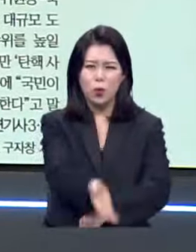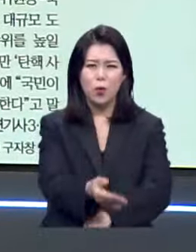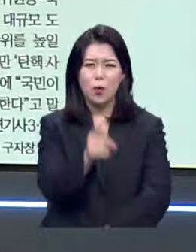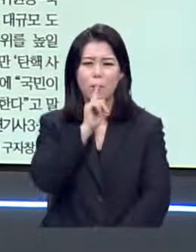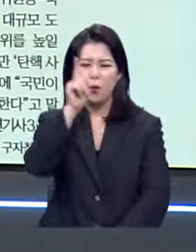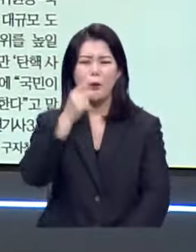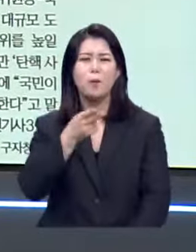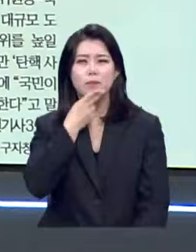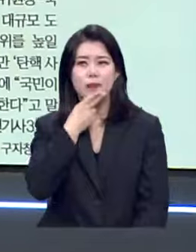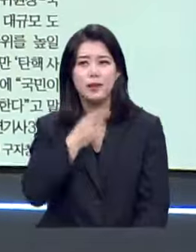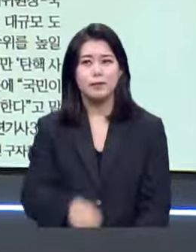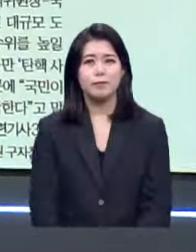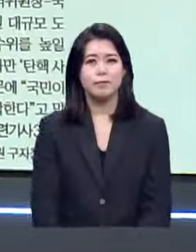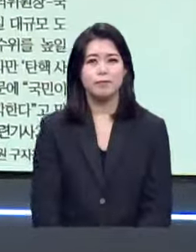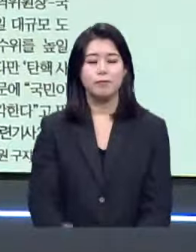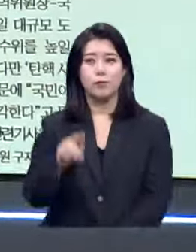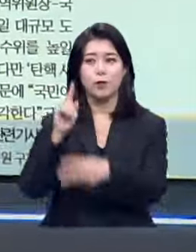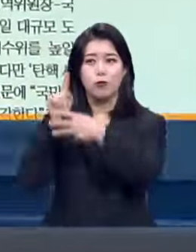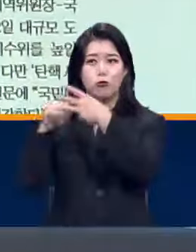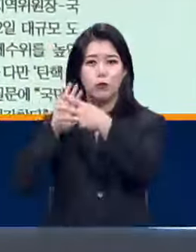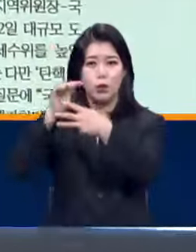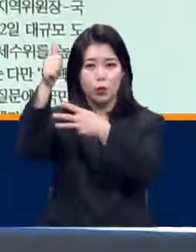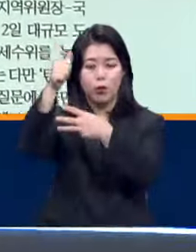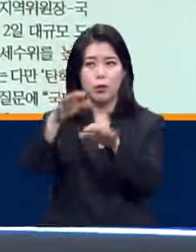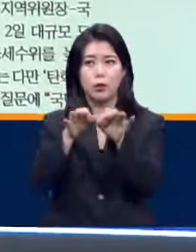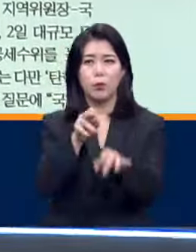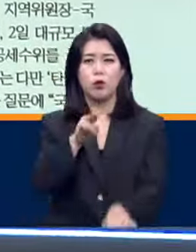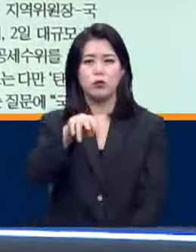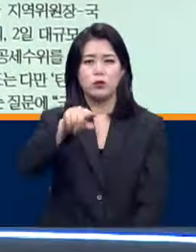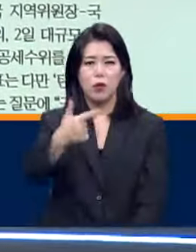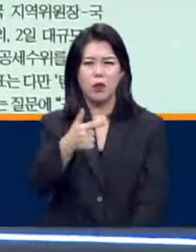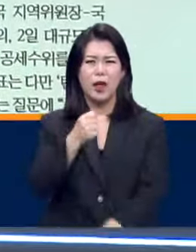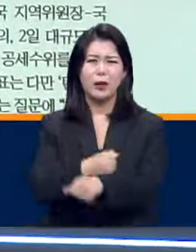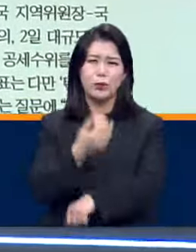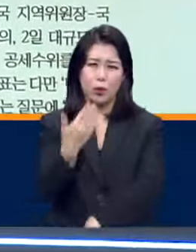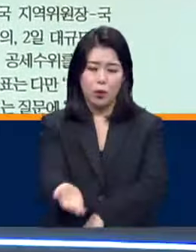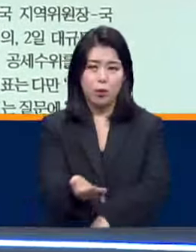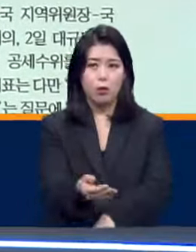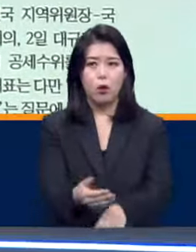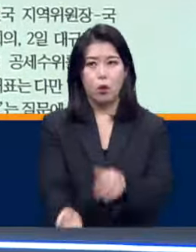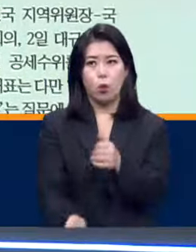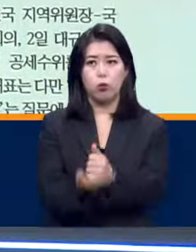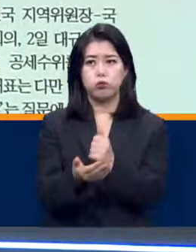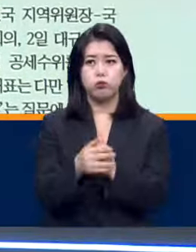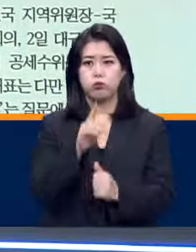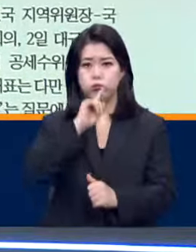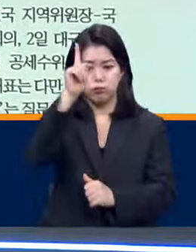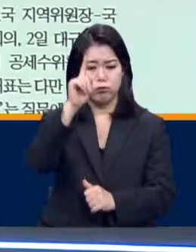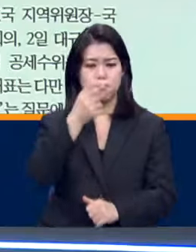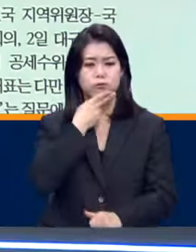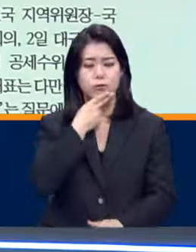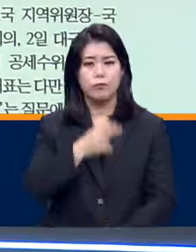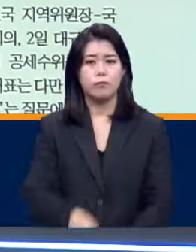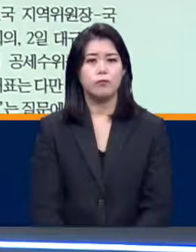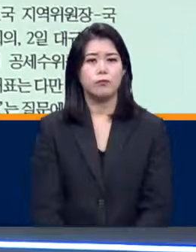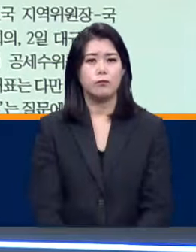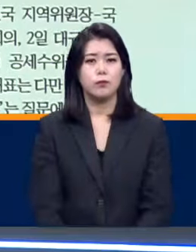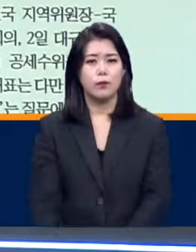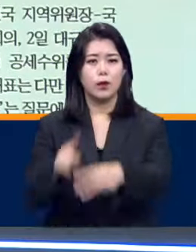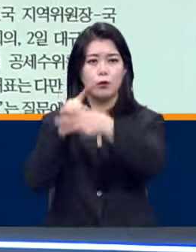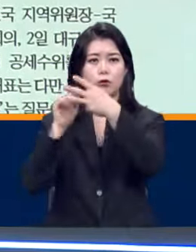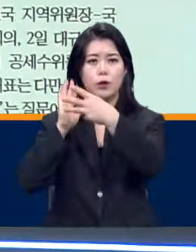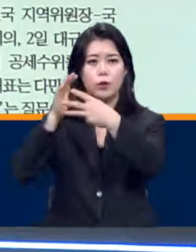해줘라 했다 공천 지이 보고 없었 라는 거죠 윤